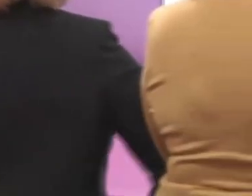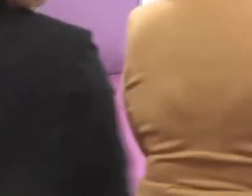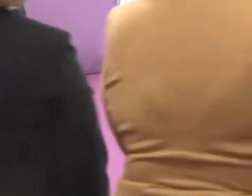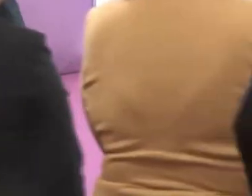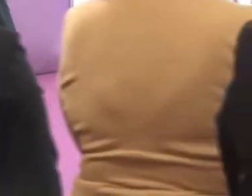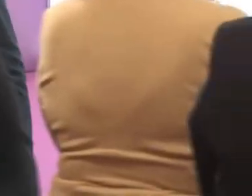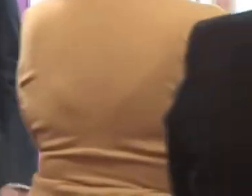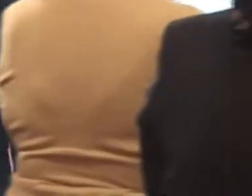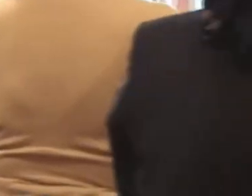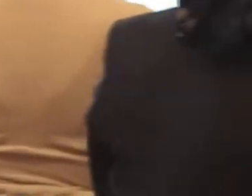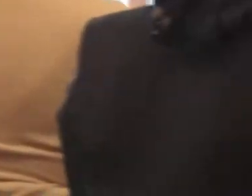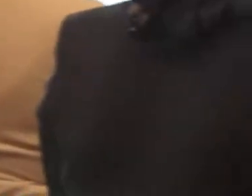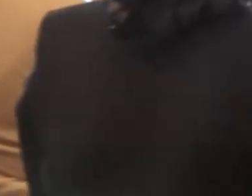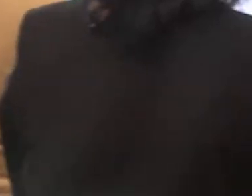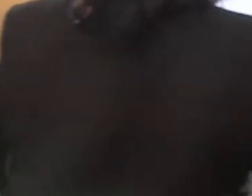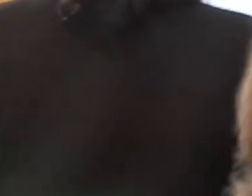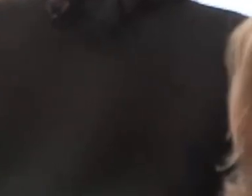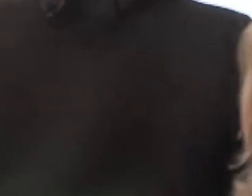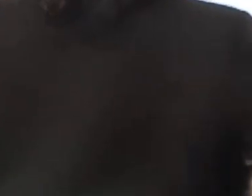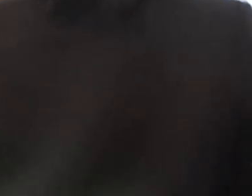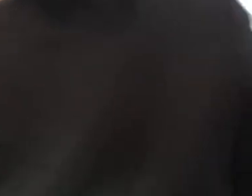of Ukraine Володимир Гройсман.